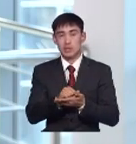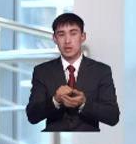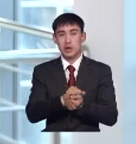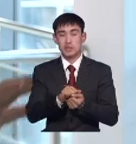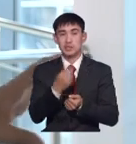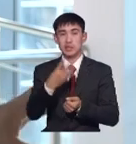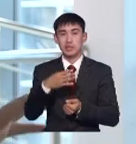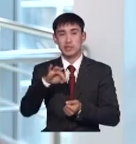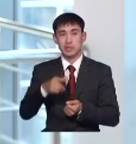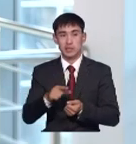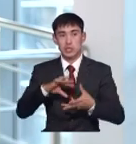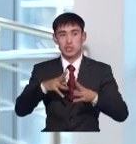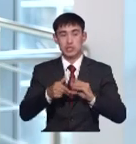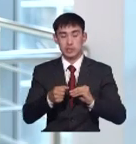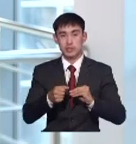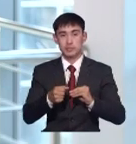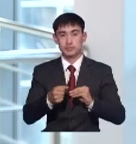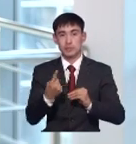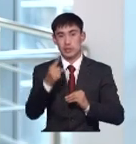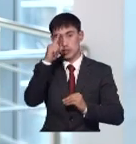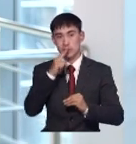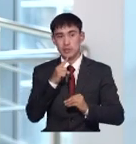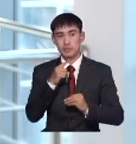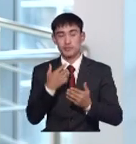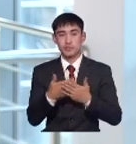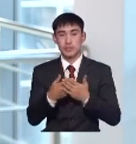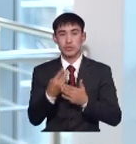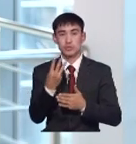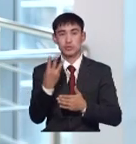тұрады. Жалпы есеппен алған кезде айына кемінде бір